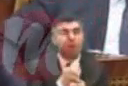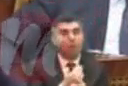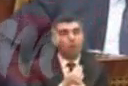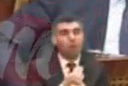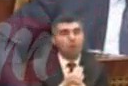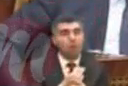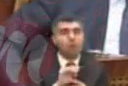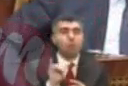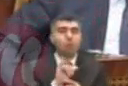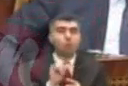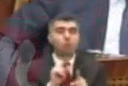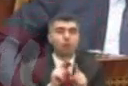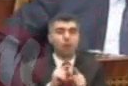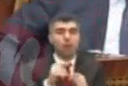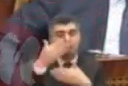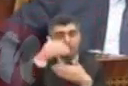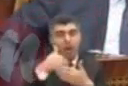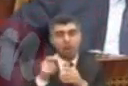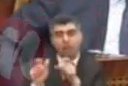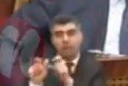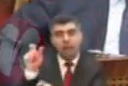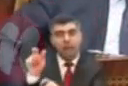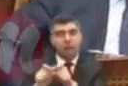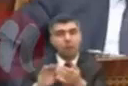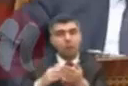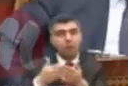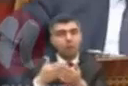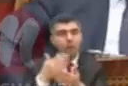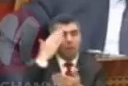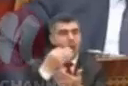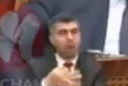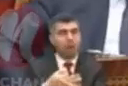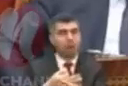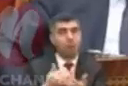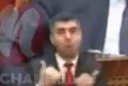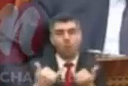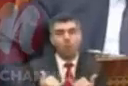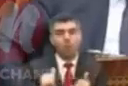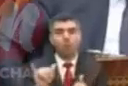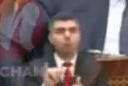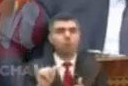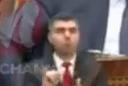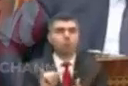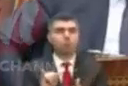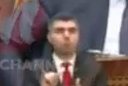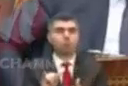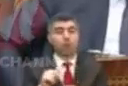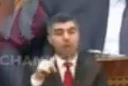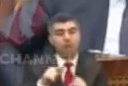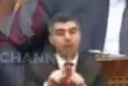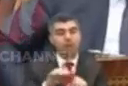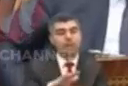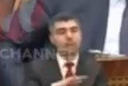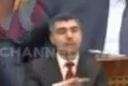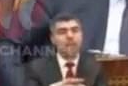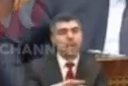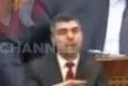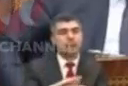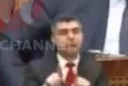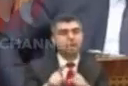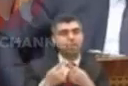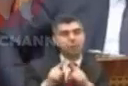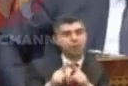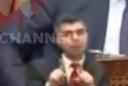ونصحوا الحقائق باش المواطن المغربي يكون، باش المواطن المغربي يكون عارف. لان اليوم شنو اللي وقع؟ اليوم كاين واحد السياسه جديده سميتها الركوب